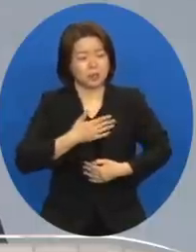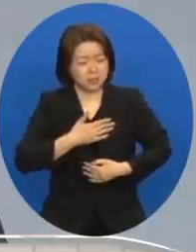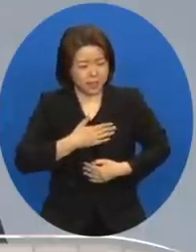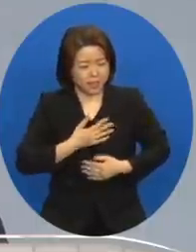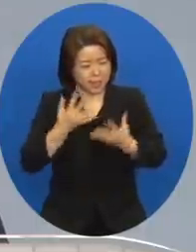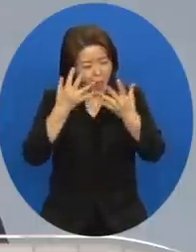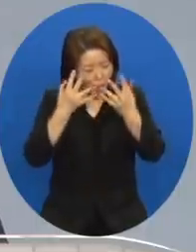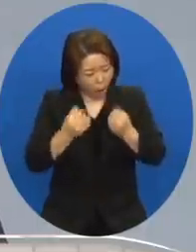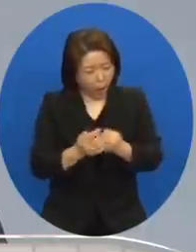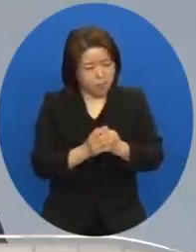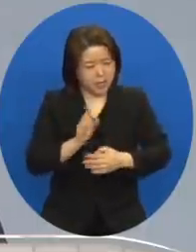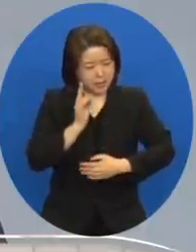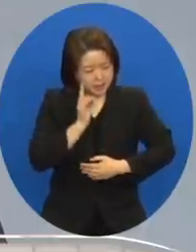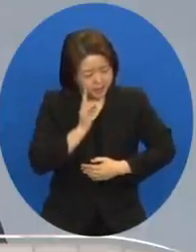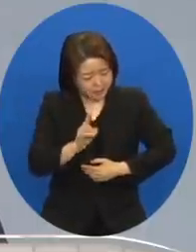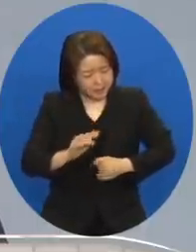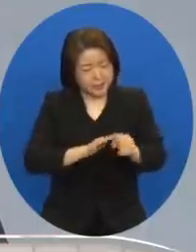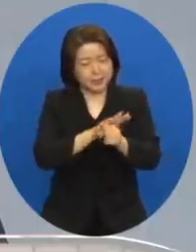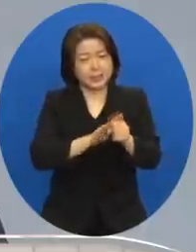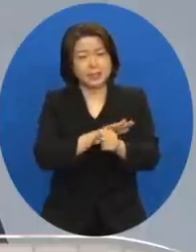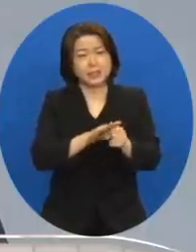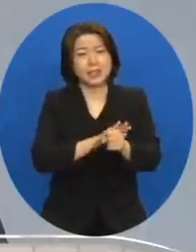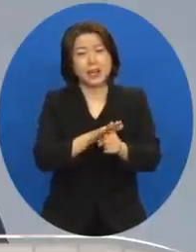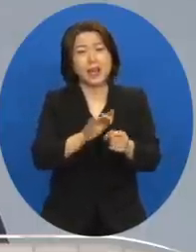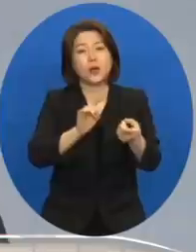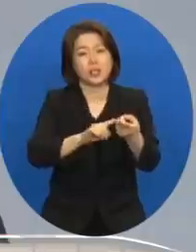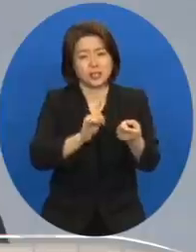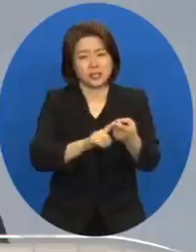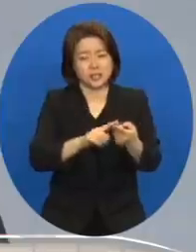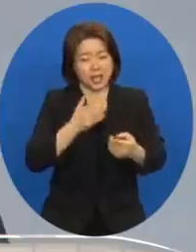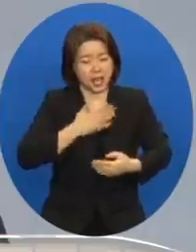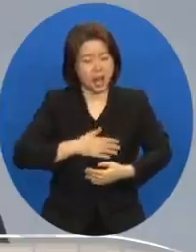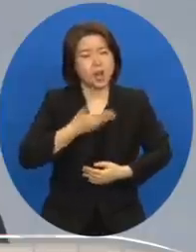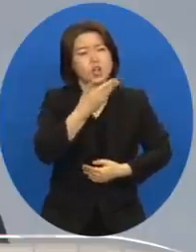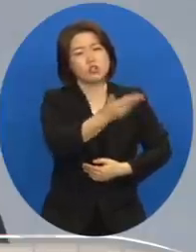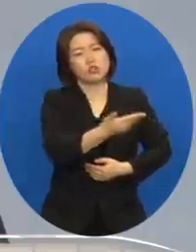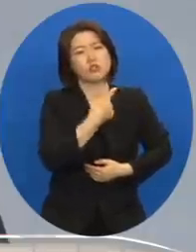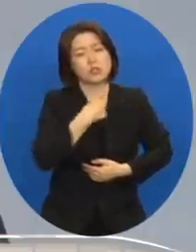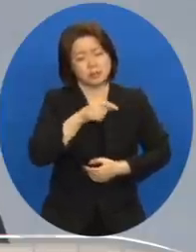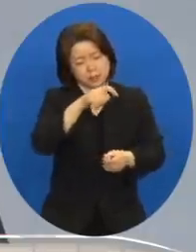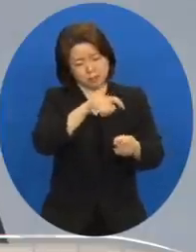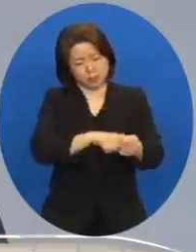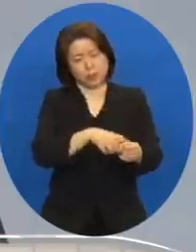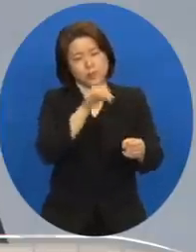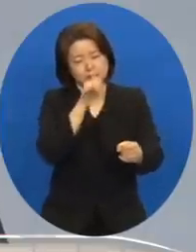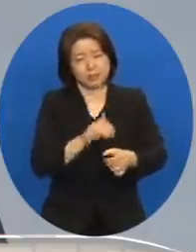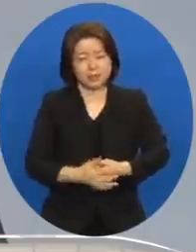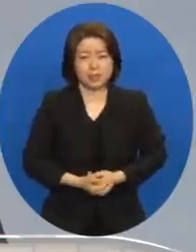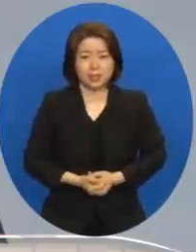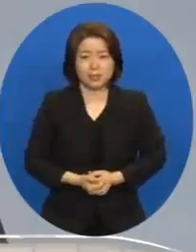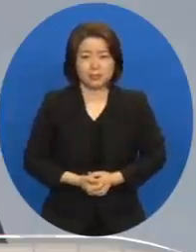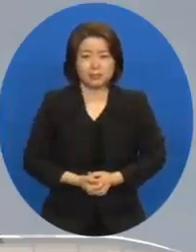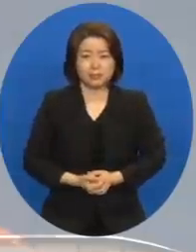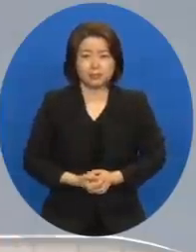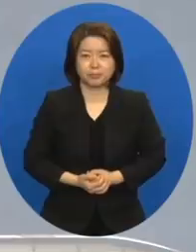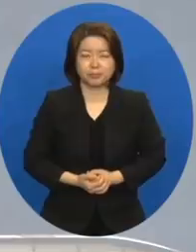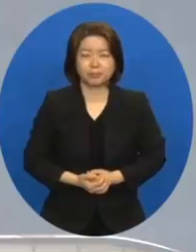얼마나 극진히 사랑하고 있는지를 아이 알려주려고 단 것이었습니다